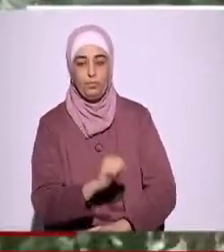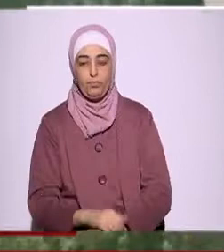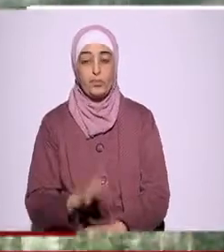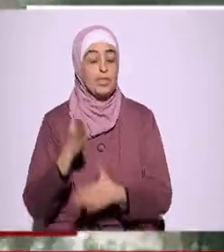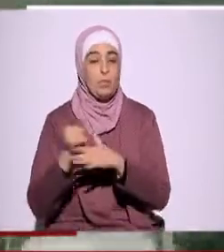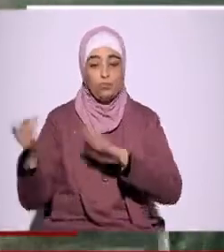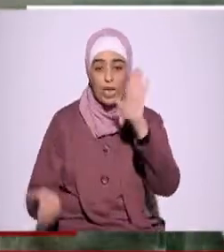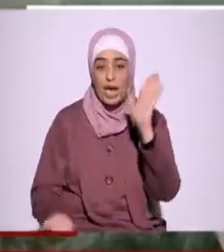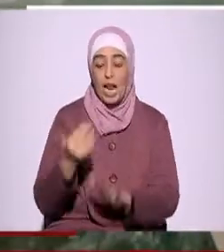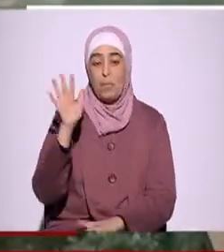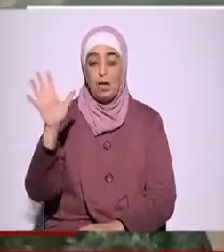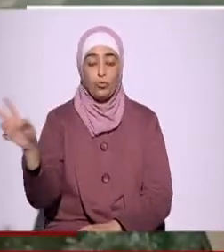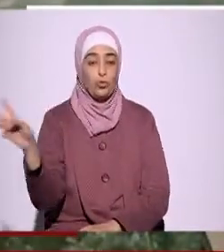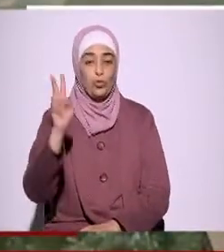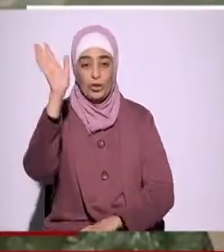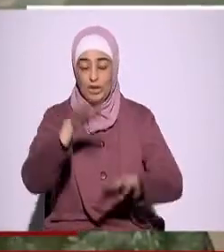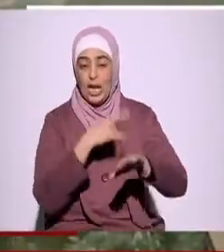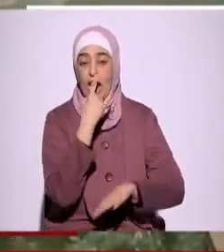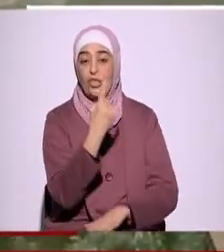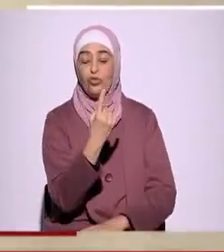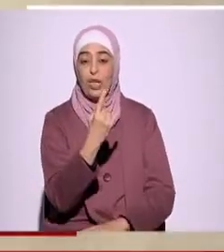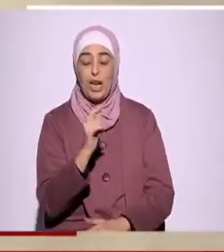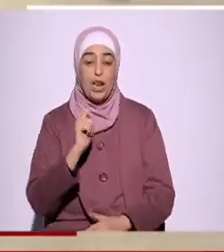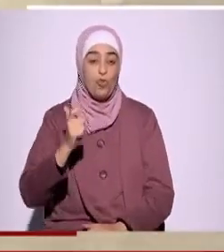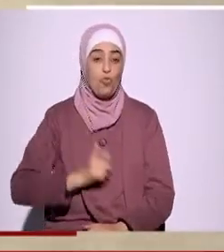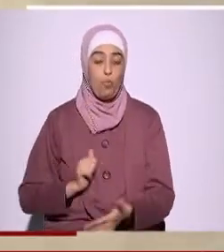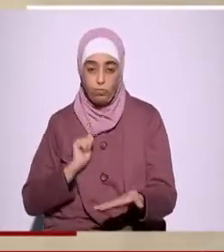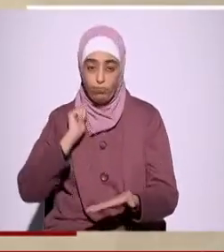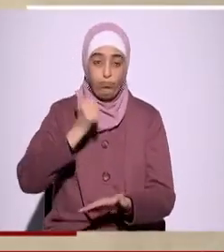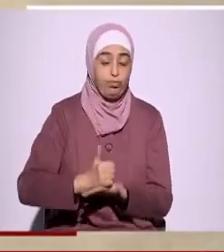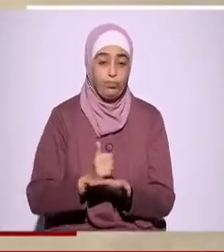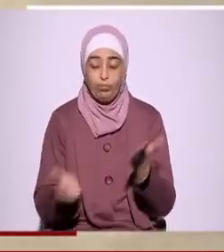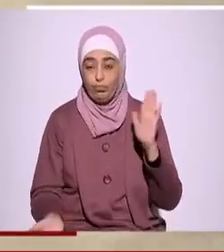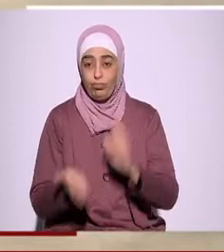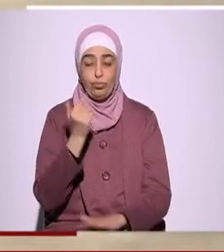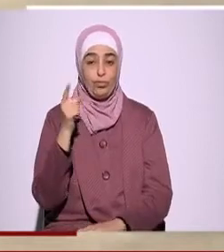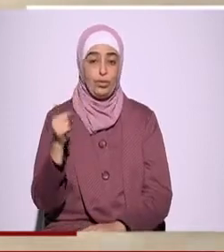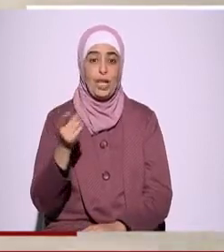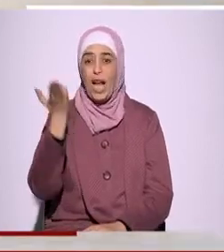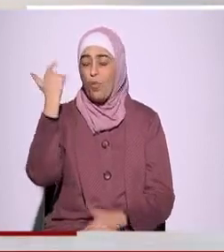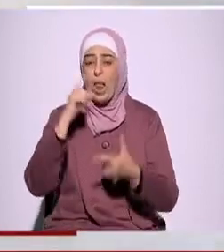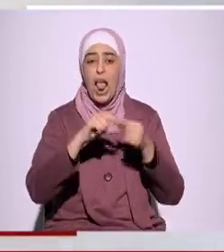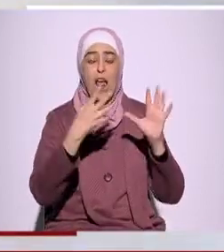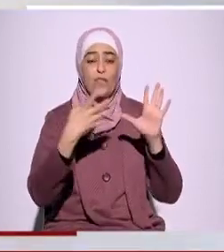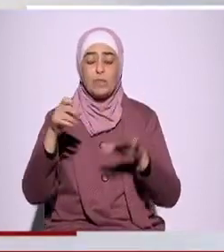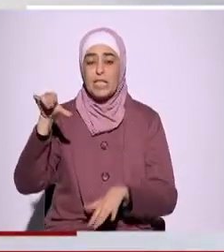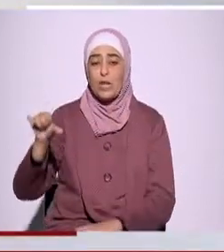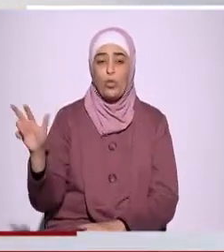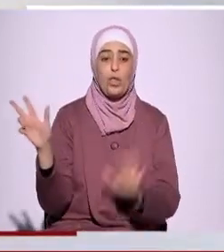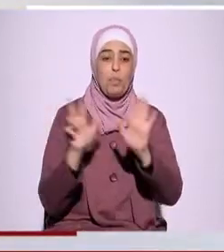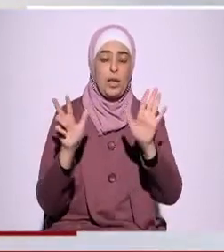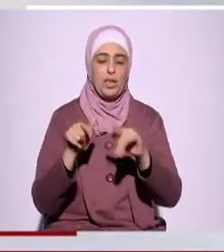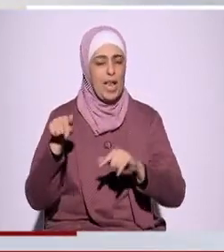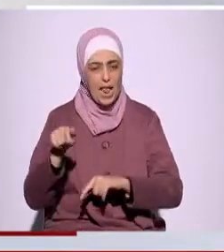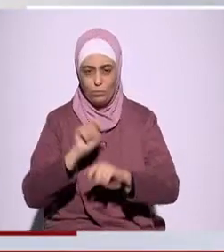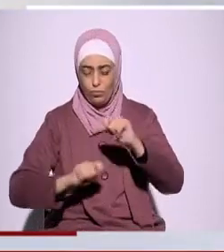الانقلابي الذي سطع على الشرعيه اللي كانت موجوده منذ 89. نحن الان معركتنا اصبحت معركه